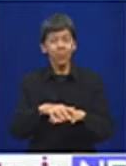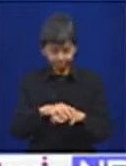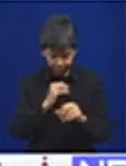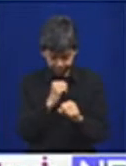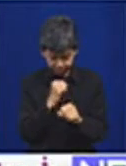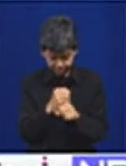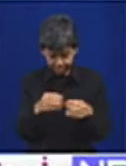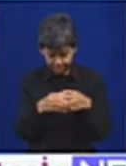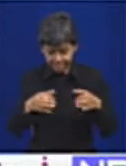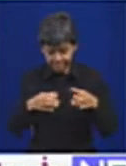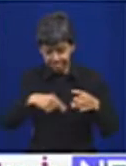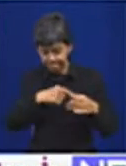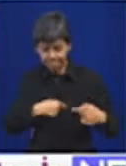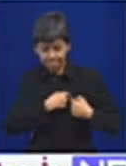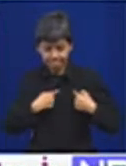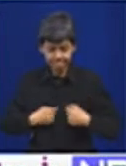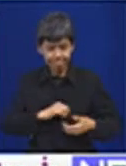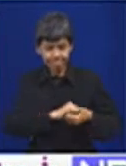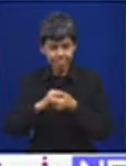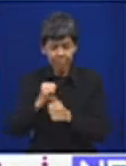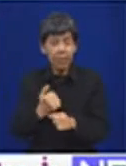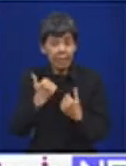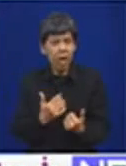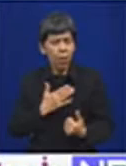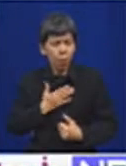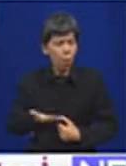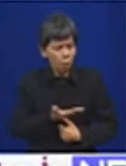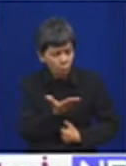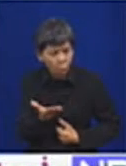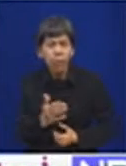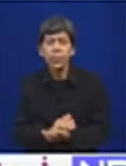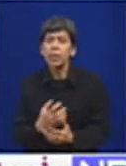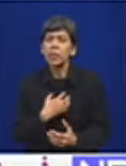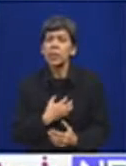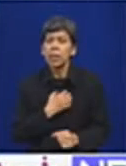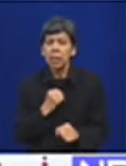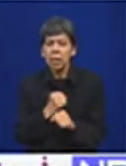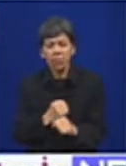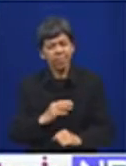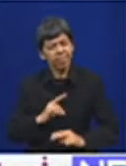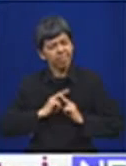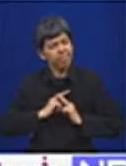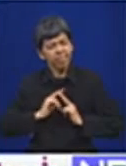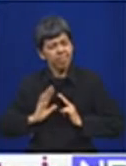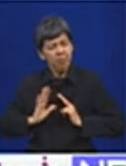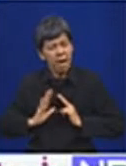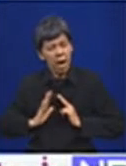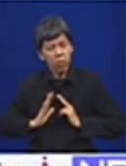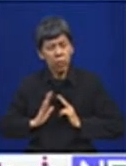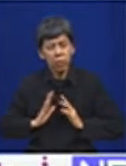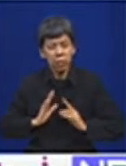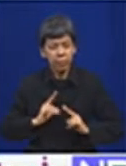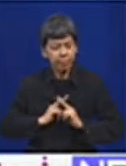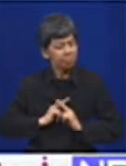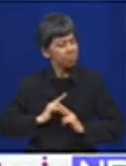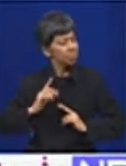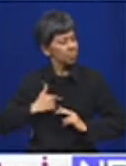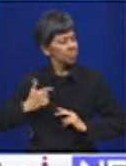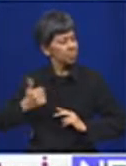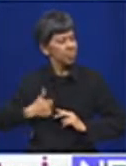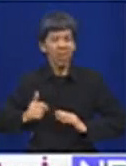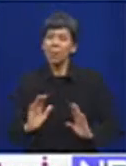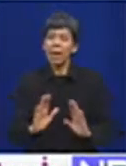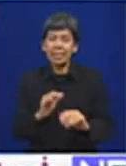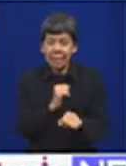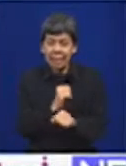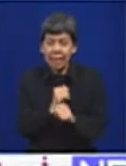กลายเป็นน้ำหนึ่งใจเดียวกันนะครับเพราะนั้นช่วงนี้ผมขออย่างเดียวก็คือว่าลดอัตราตัวเองนะครับลดอะไรล่ะ